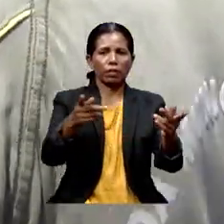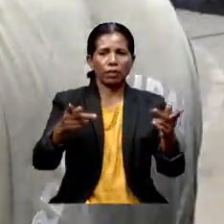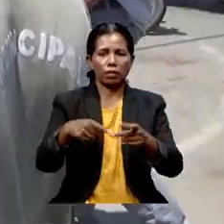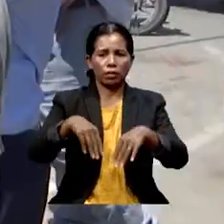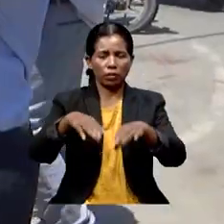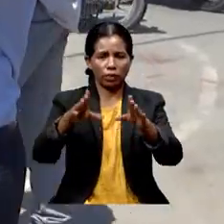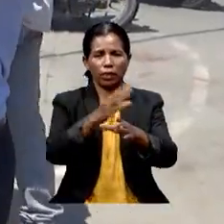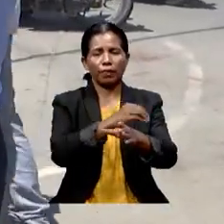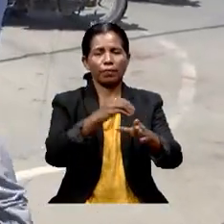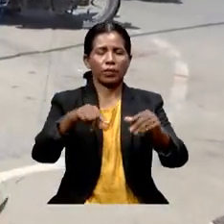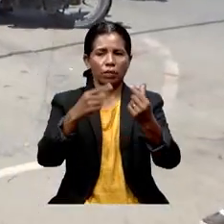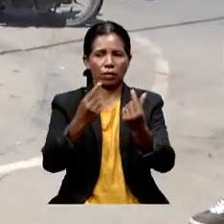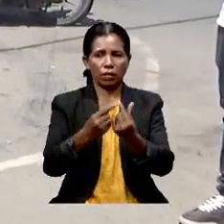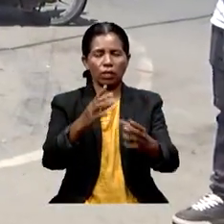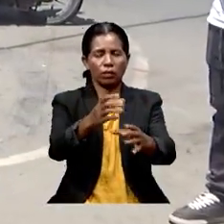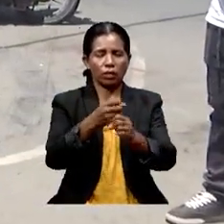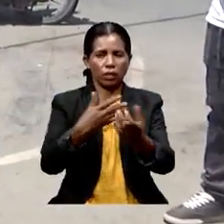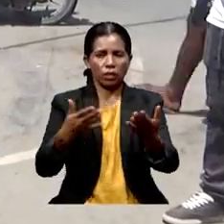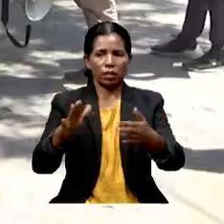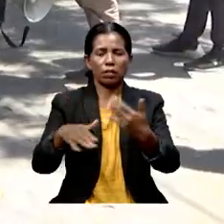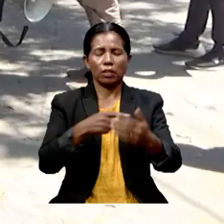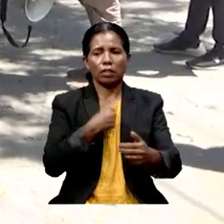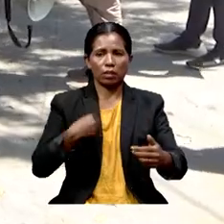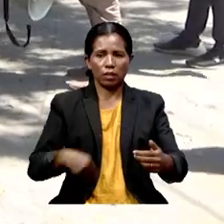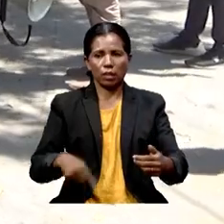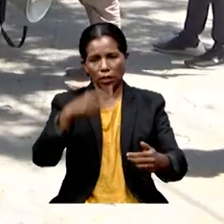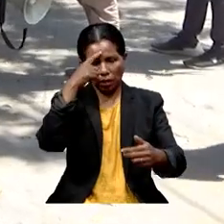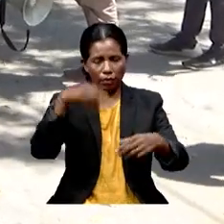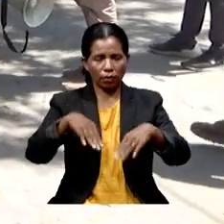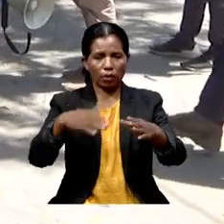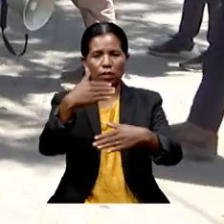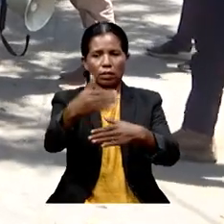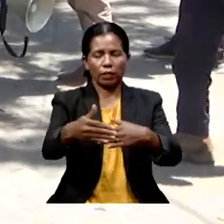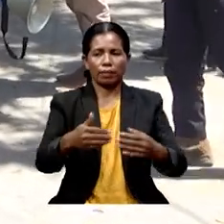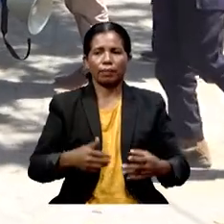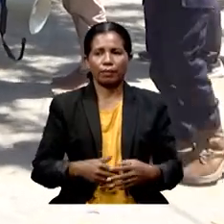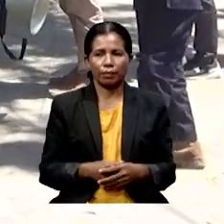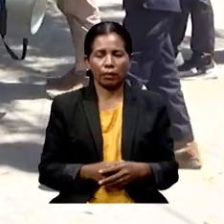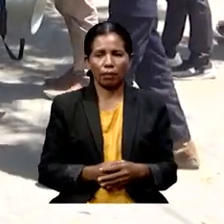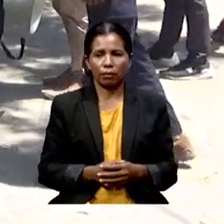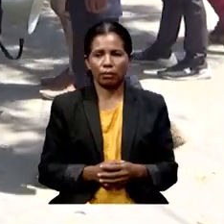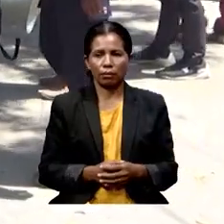difaan no ekipa ne konsege prende sasan sineja nian balung tambah faan sai liu trotoar leten. Abraung Amaral, ZMN.